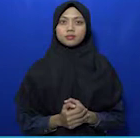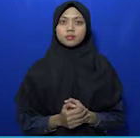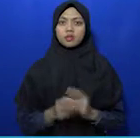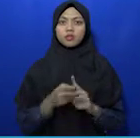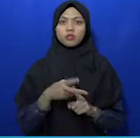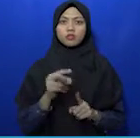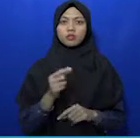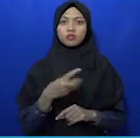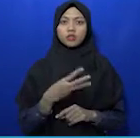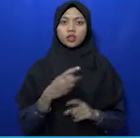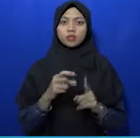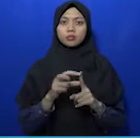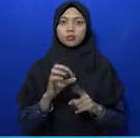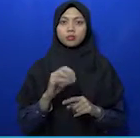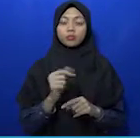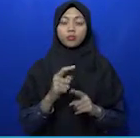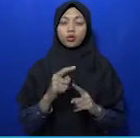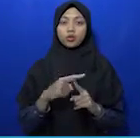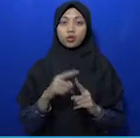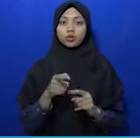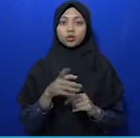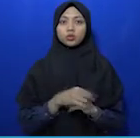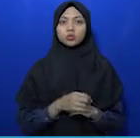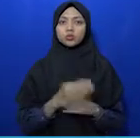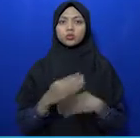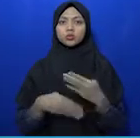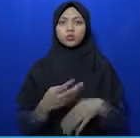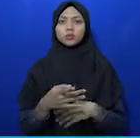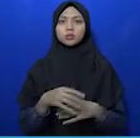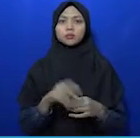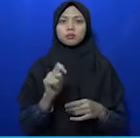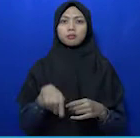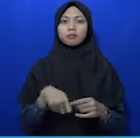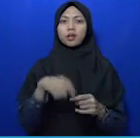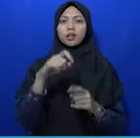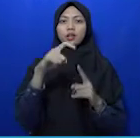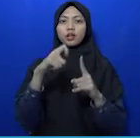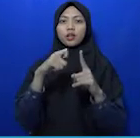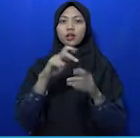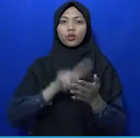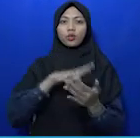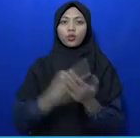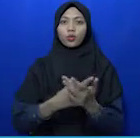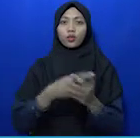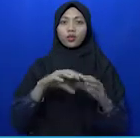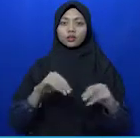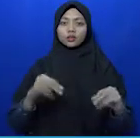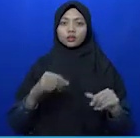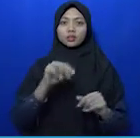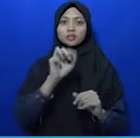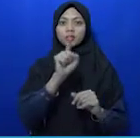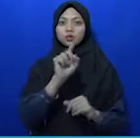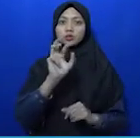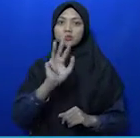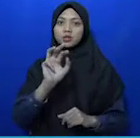Freeport pada saat ini beroperasi melalui kontrak karya. Kontrak karya tahun 91. Ya, tahun 91. Ya,